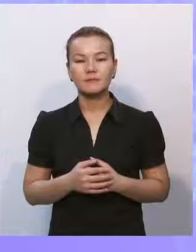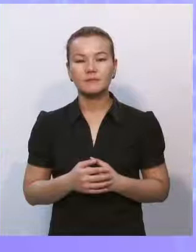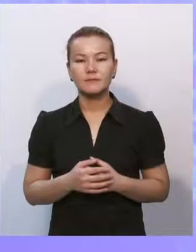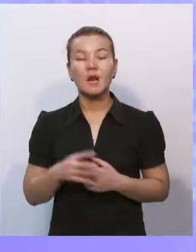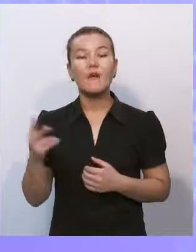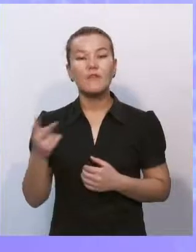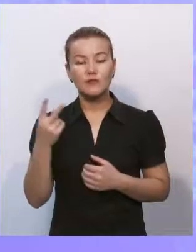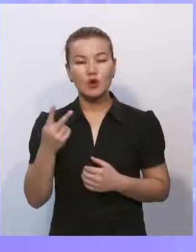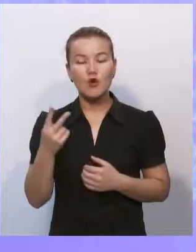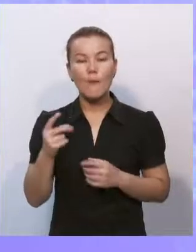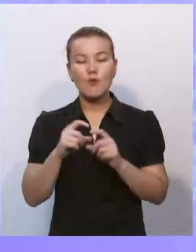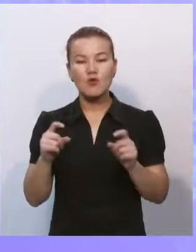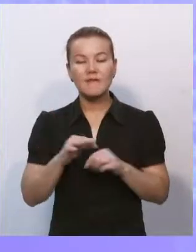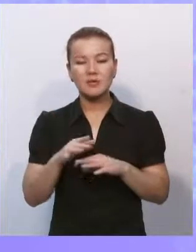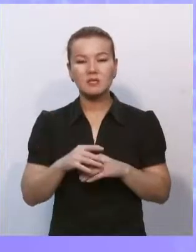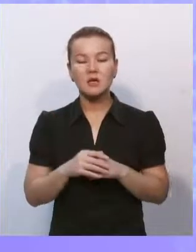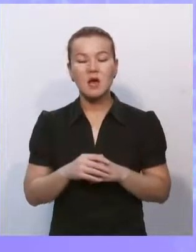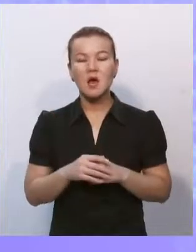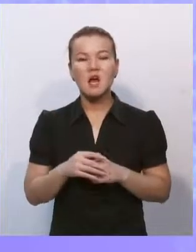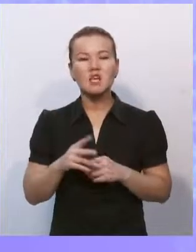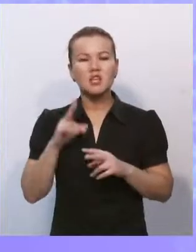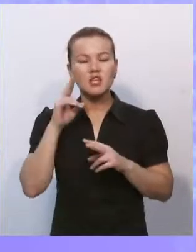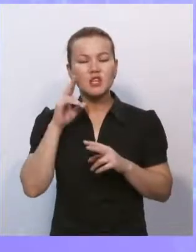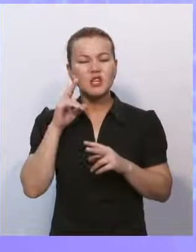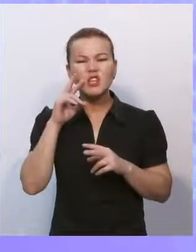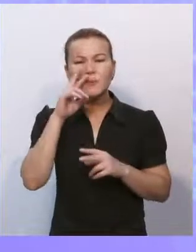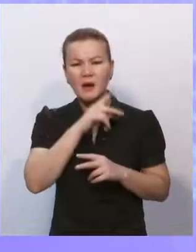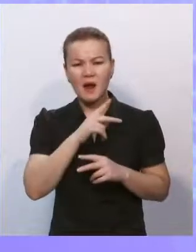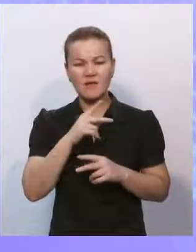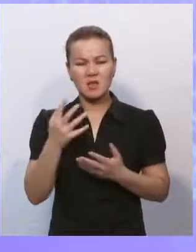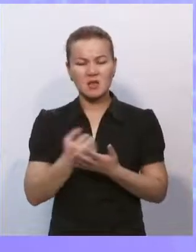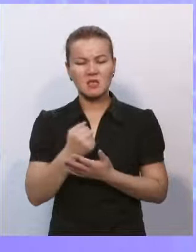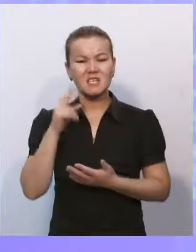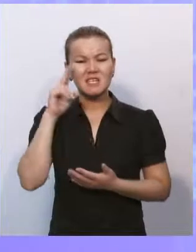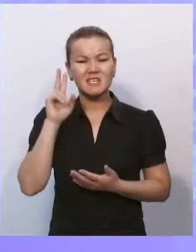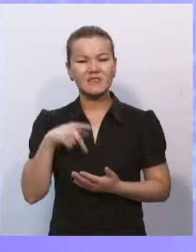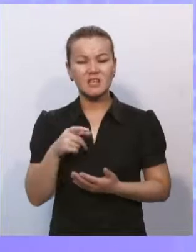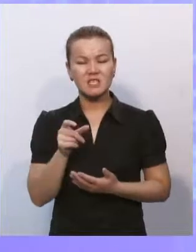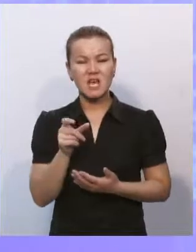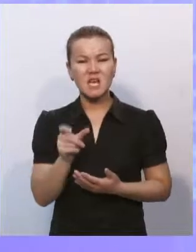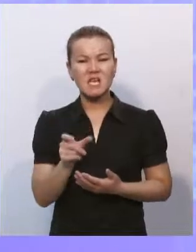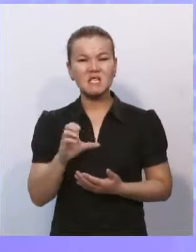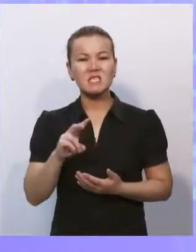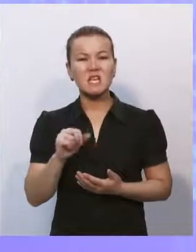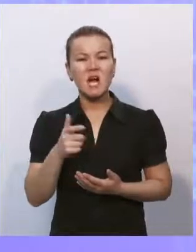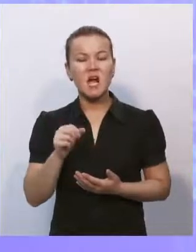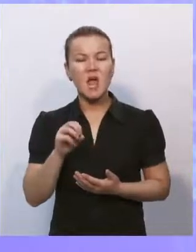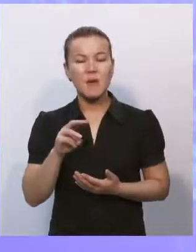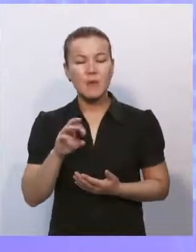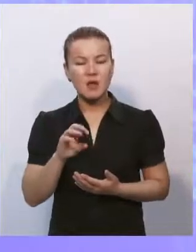во втором уравнении неправильно найдено неизвестное слагаемое а